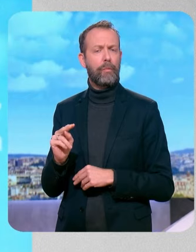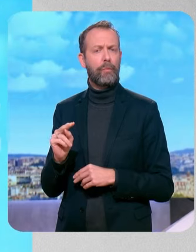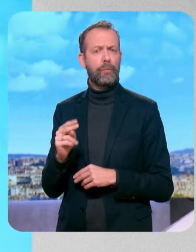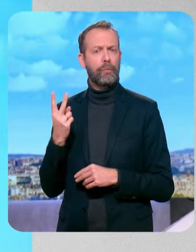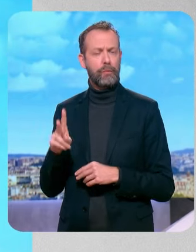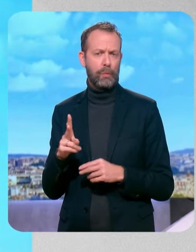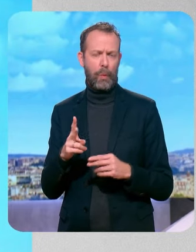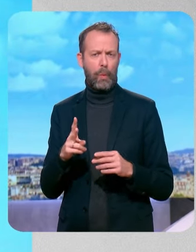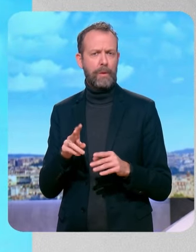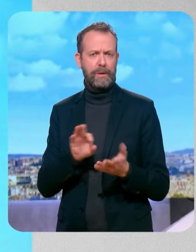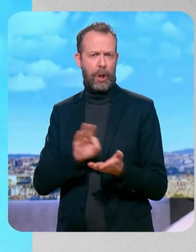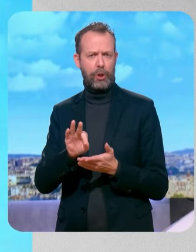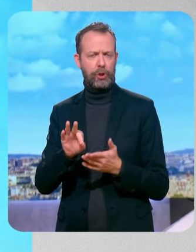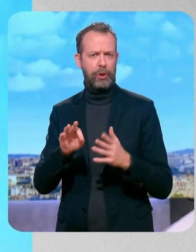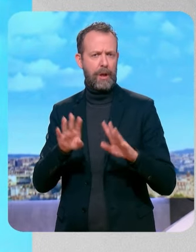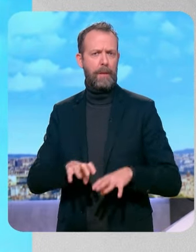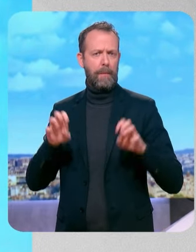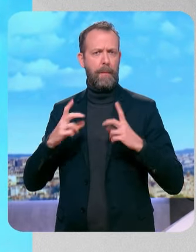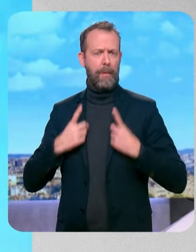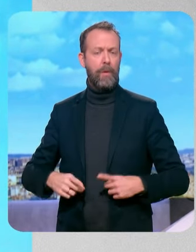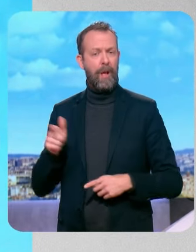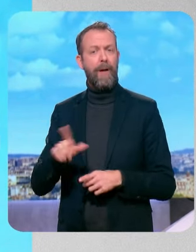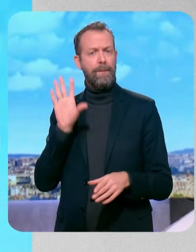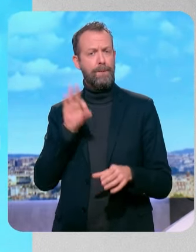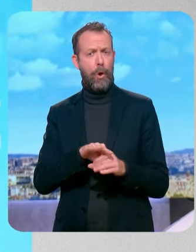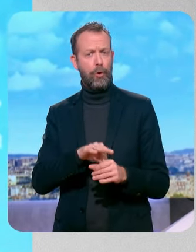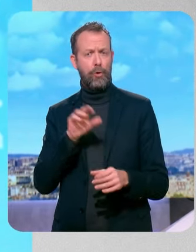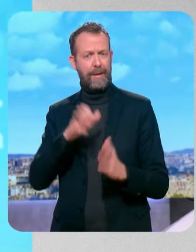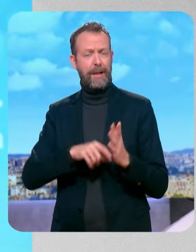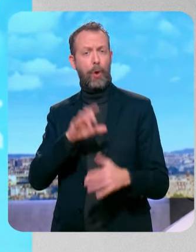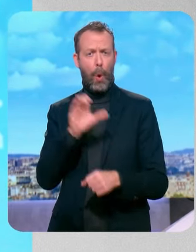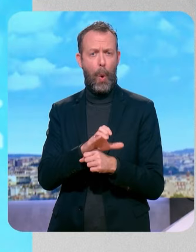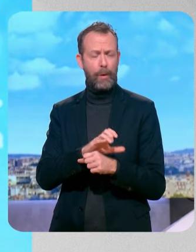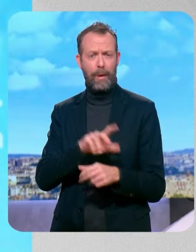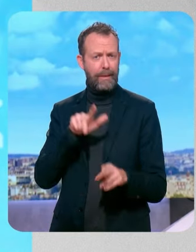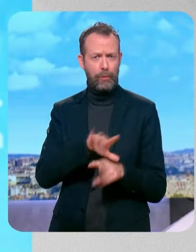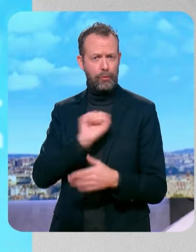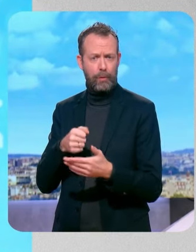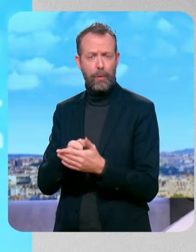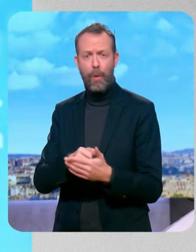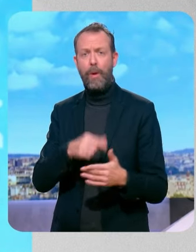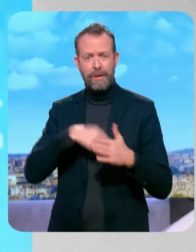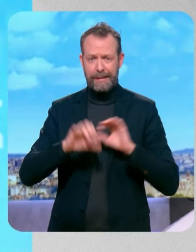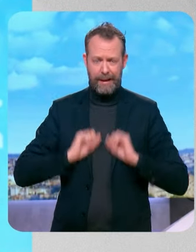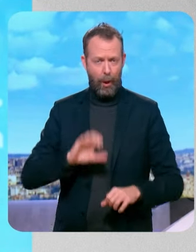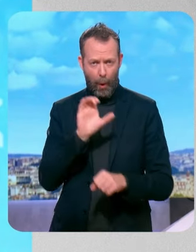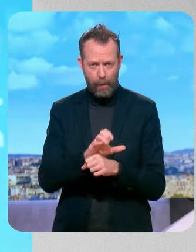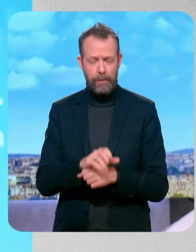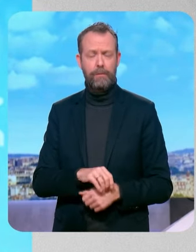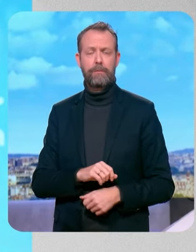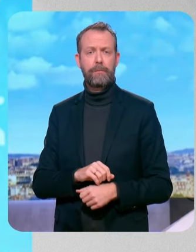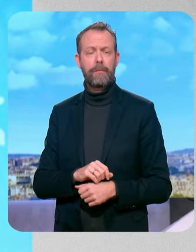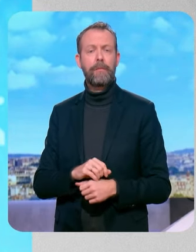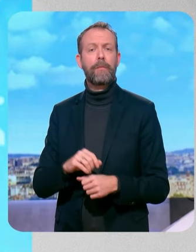jeu parlementaire. Elle a voté contre ce texte d'un bout à l'autre. Ils ont voté contre ce texte au Sénat, ils ont voté contre